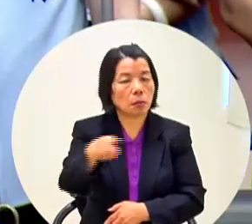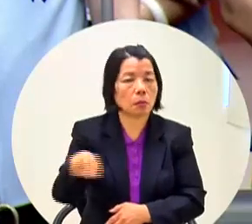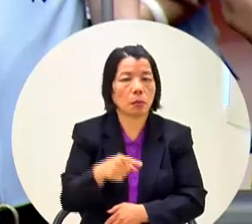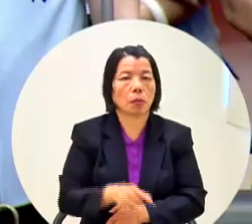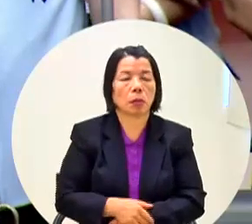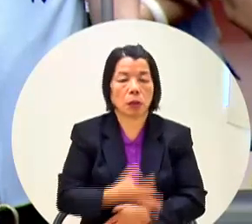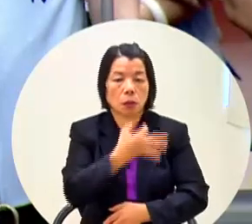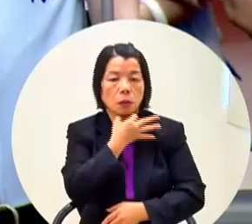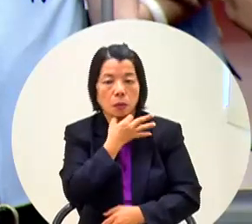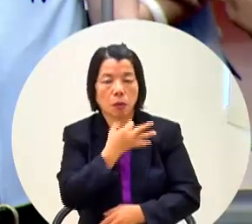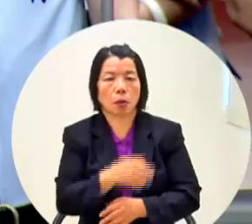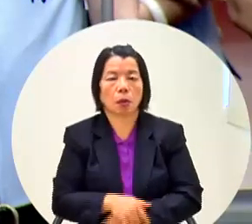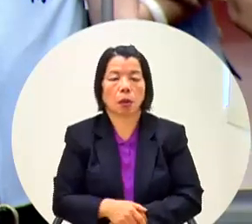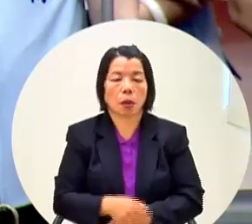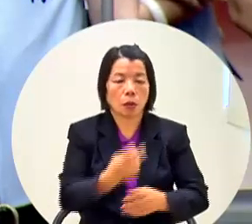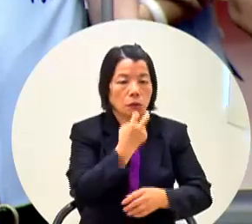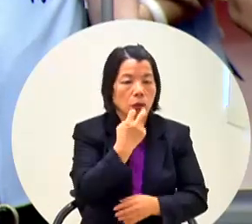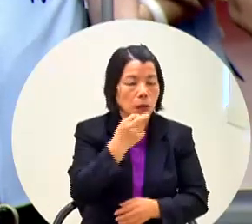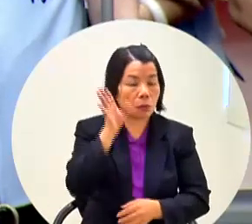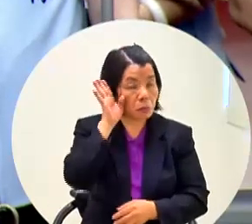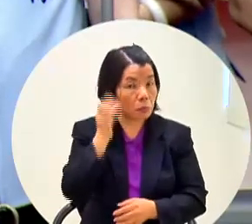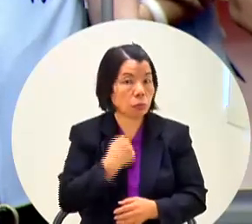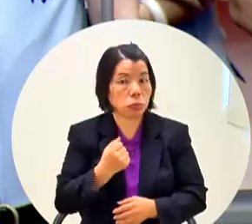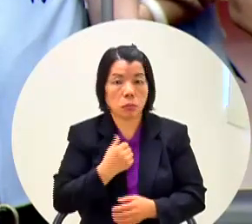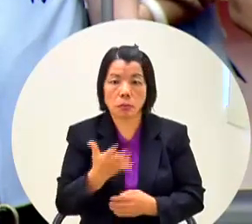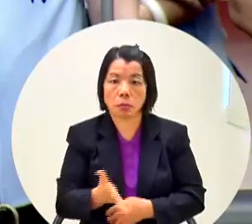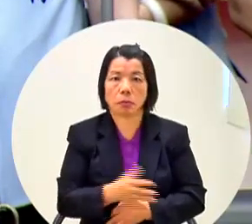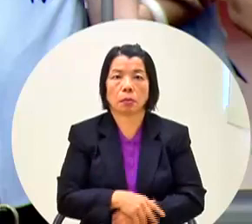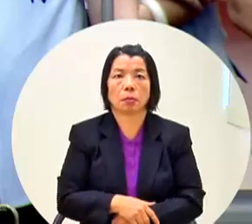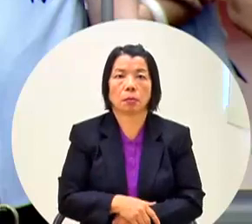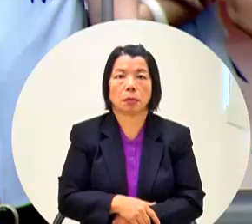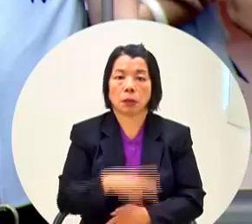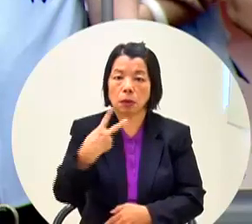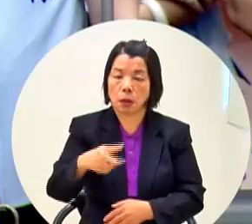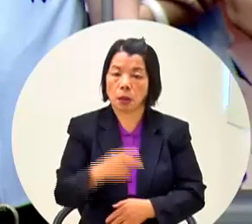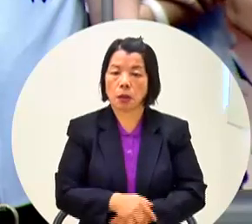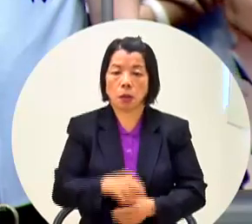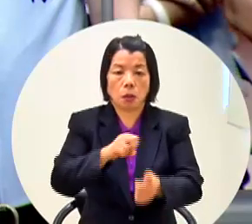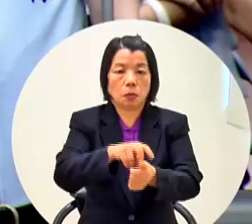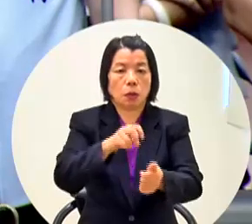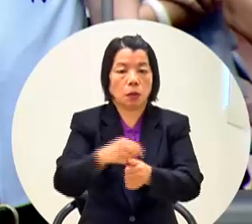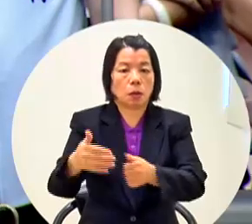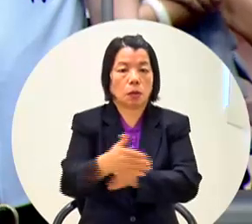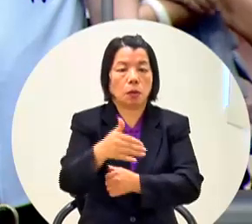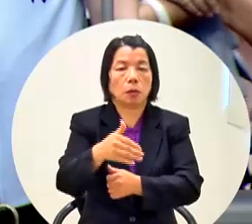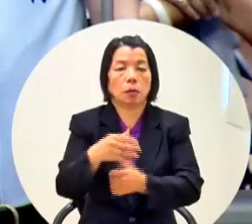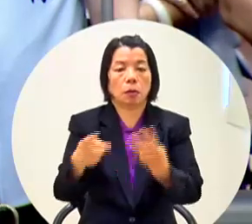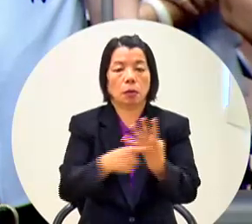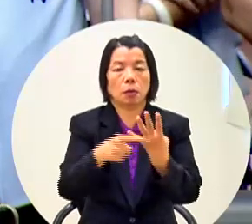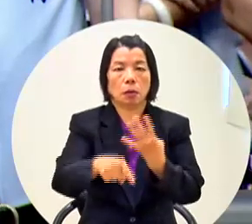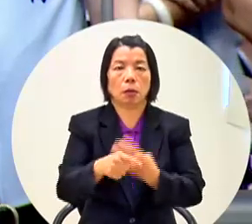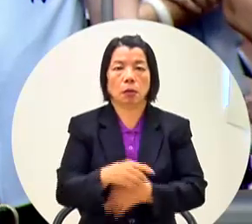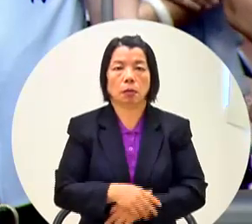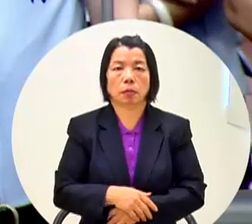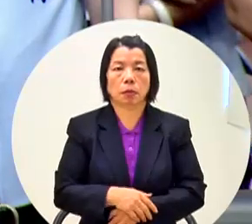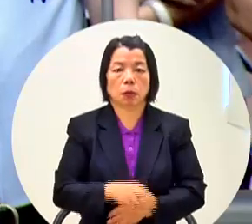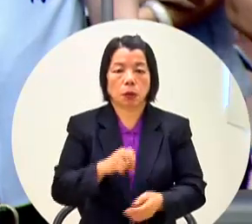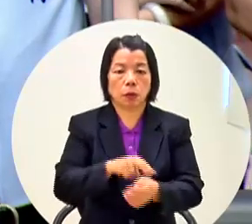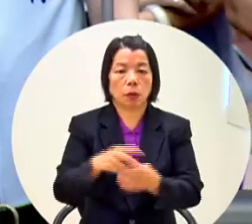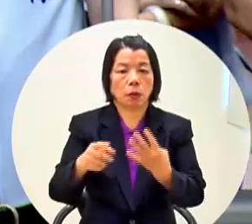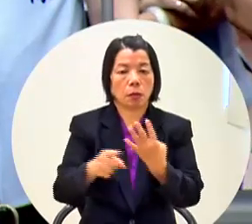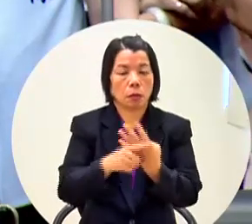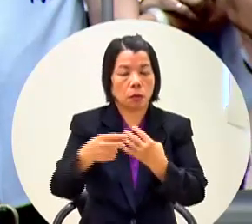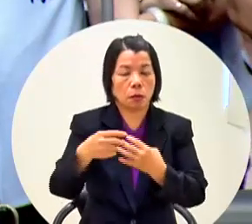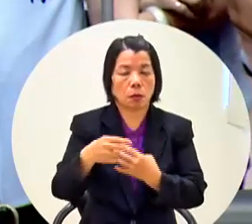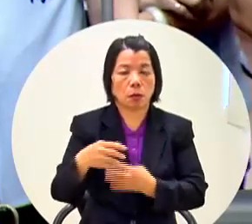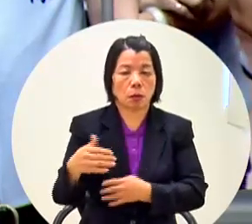苦，中央政府有听到吗？哦，还有养殖业一样，在整个养殖业，我们 高雄